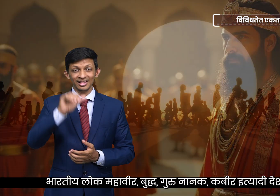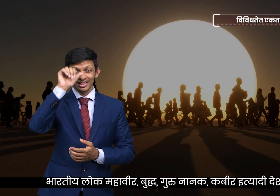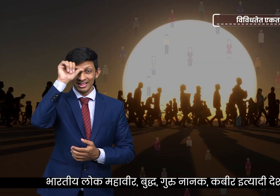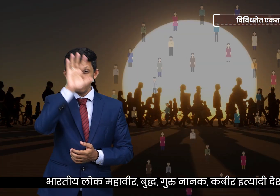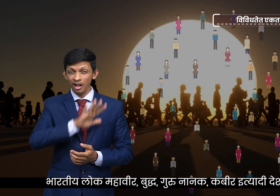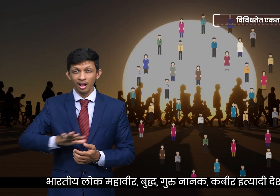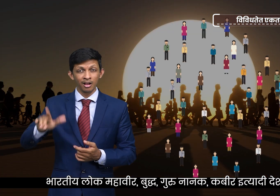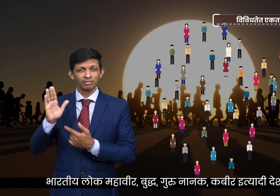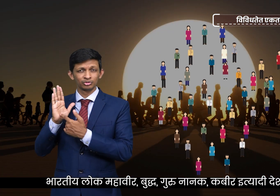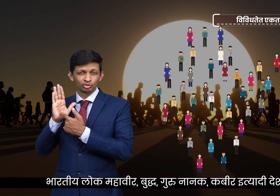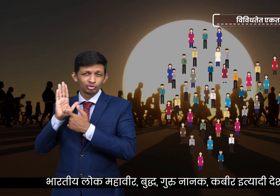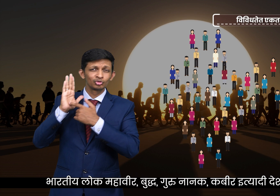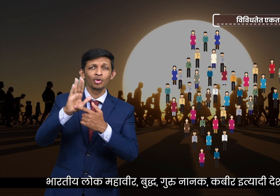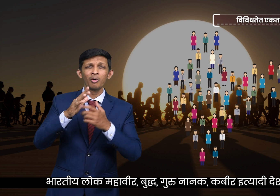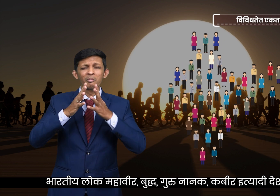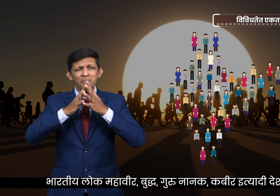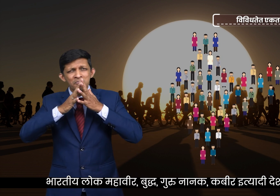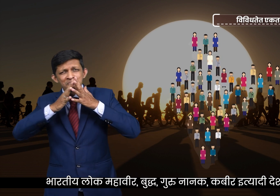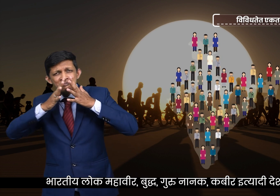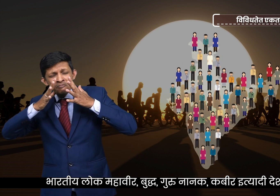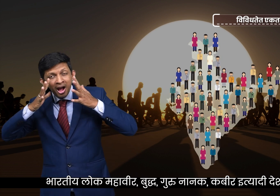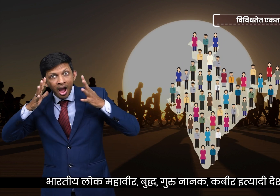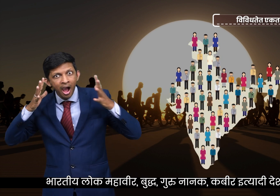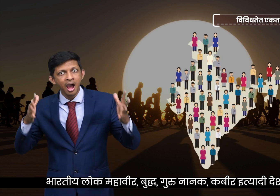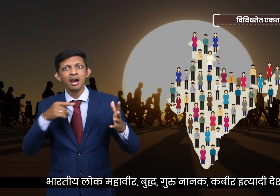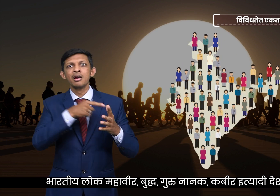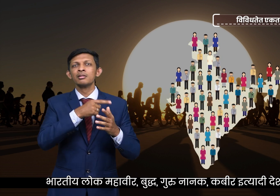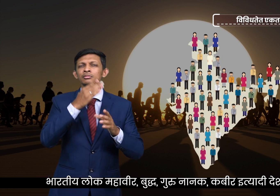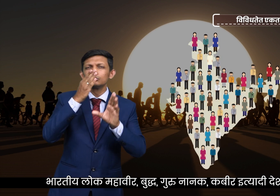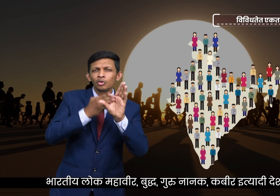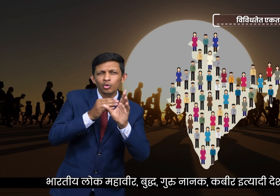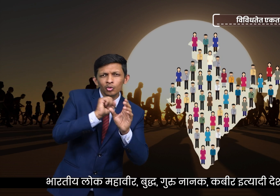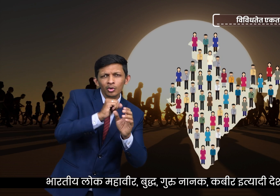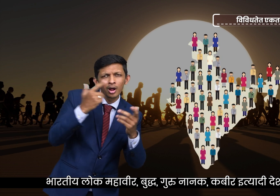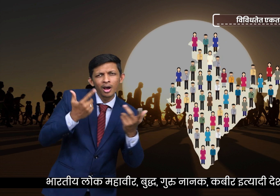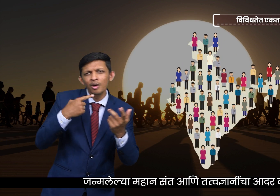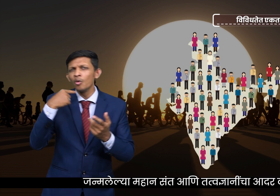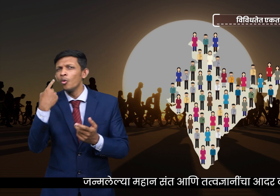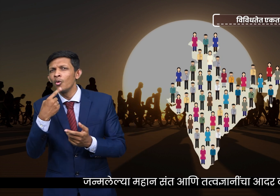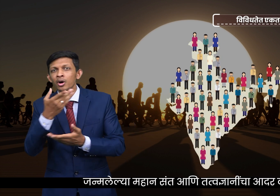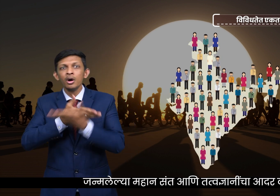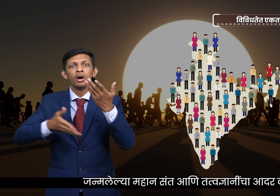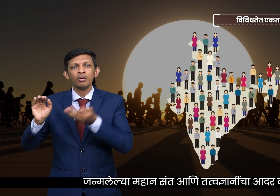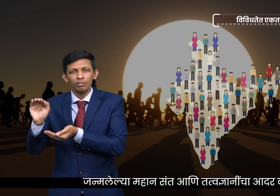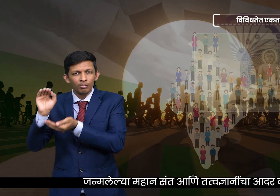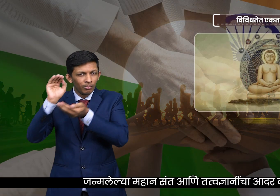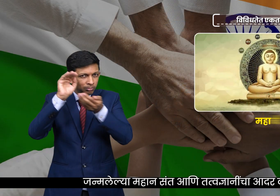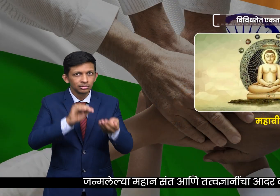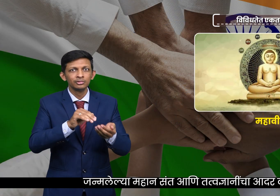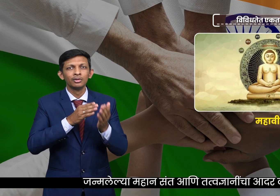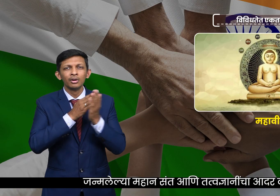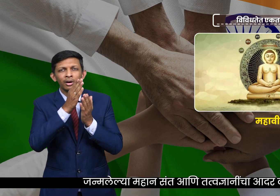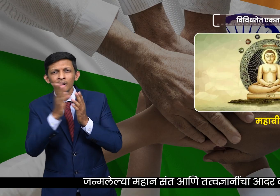भारतीय लोक महावीर, बुद्ध, गुरु नानक, कबीर इत्यादी देशाच्या सर्व भागात जन्मलेल्या महान संत